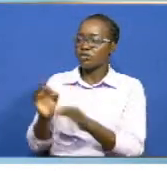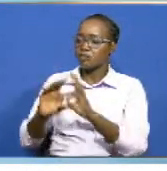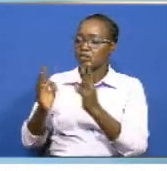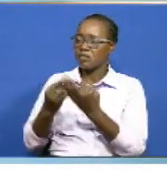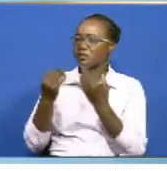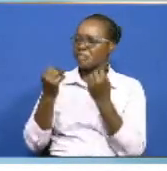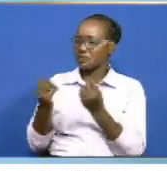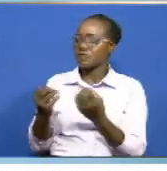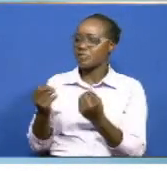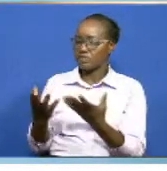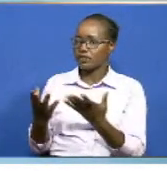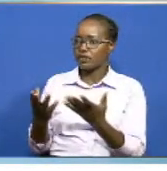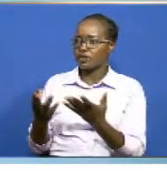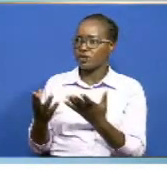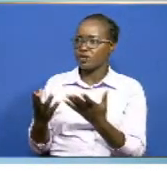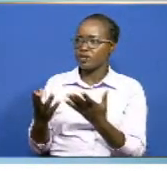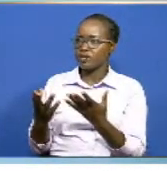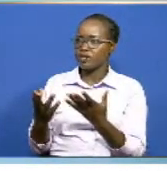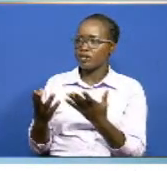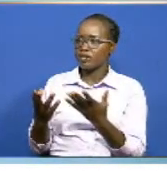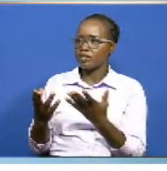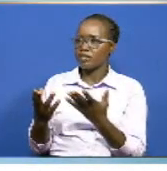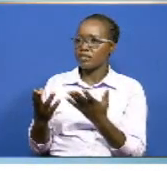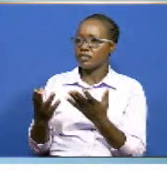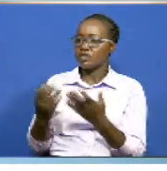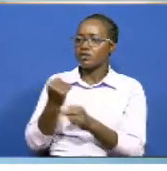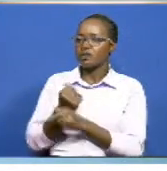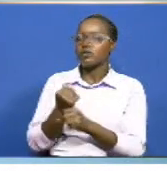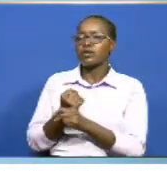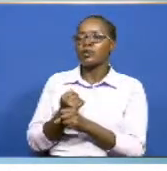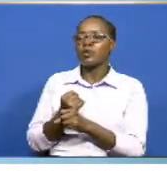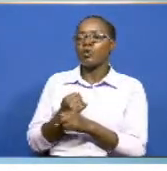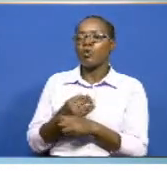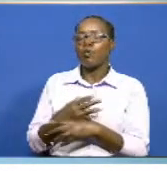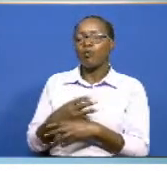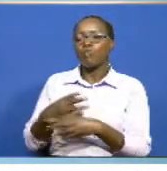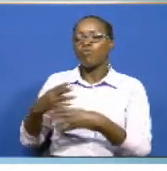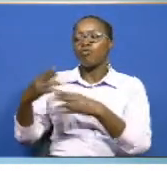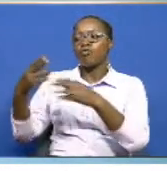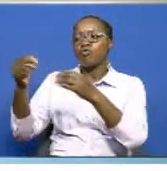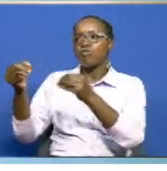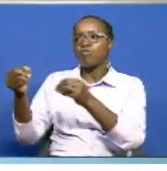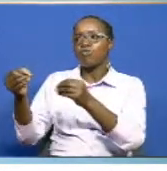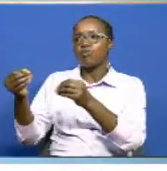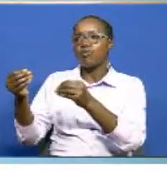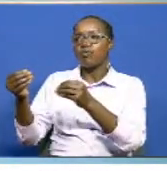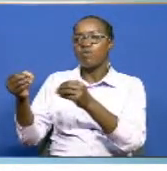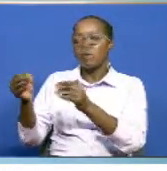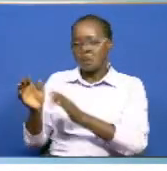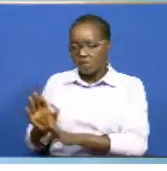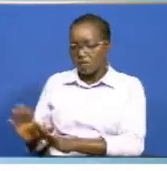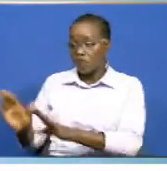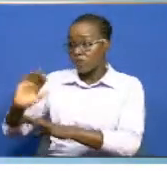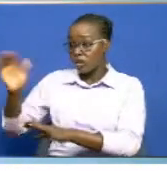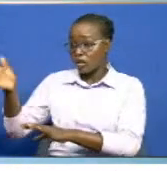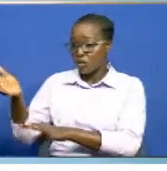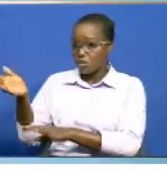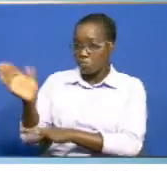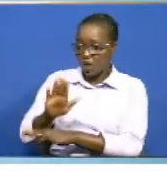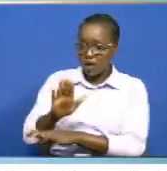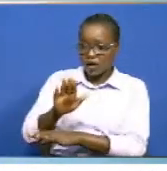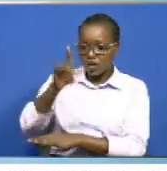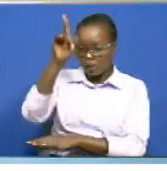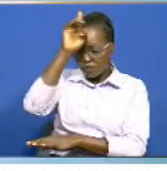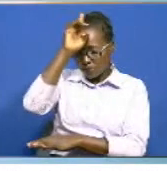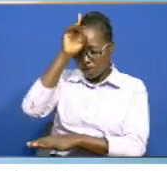nyingi, watu wali kazi ziliisha, wakatoka labda mijini, wakarudi mashambani. Vile walirudi